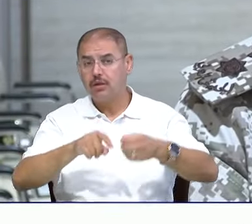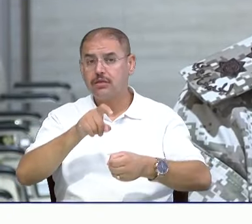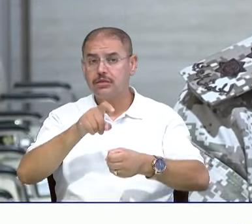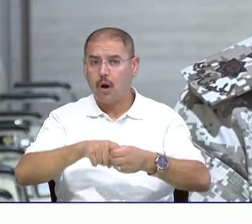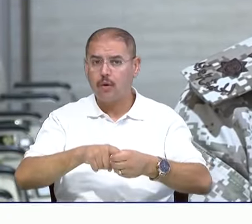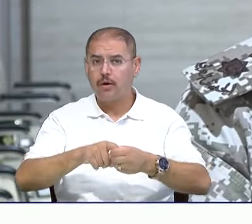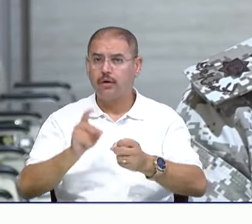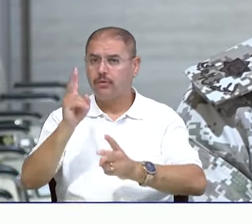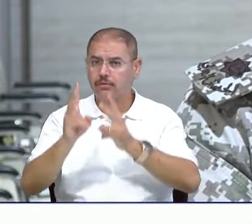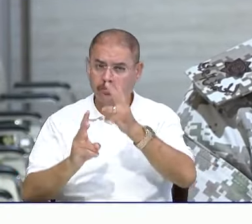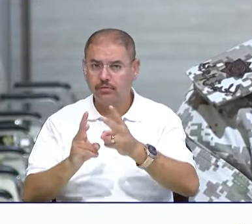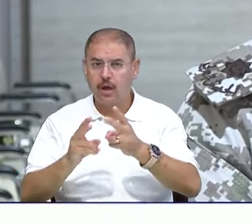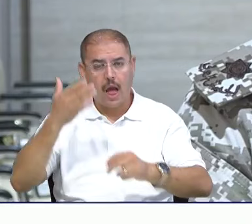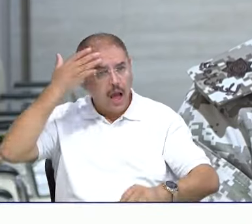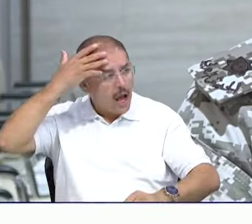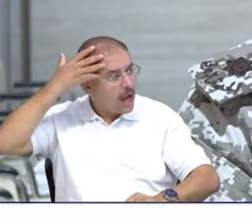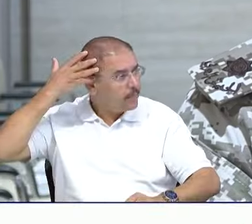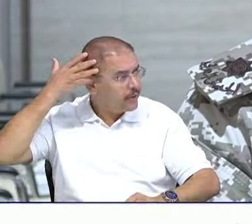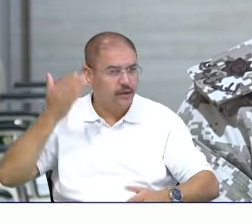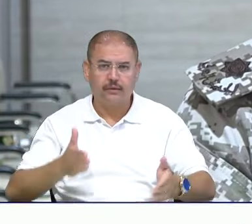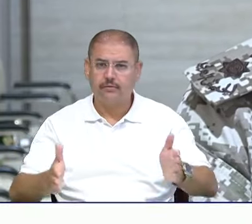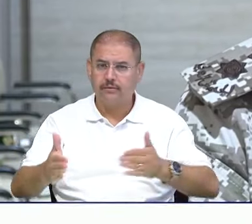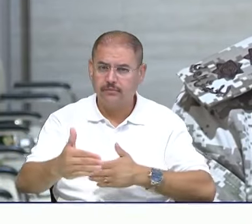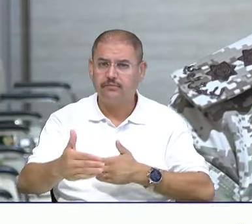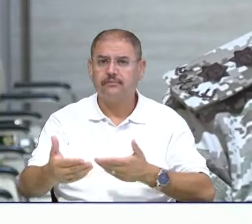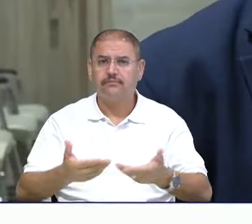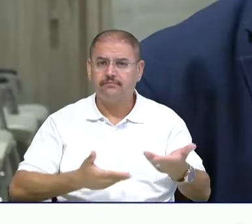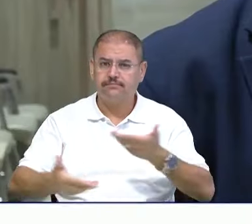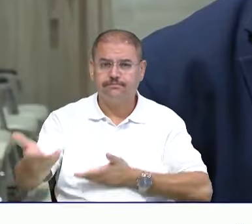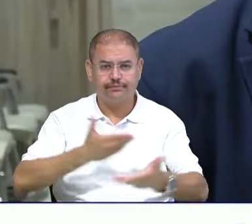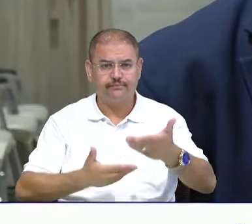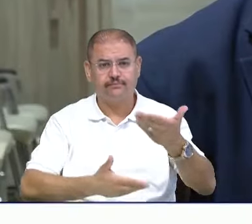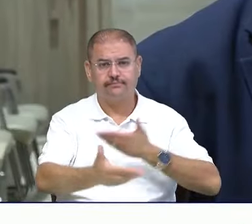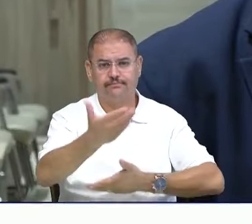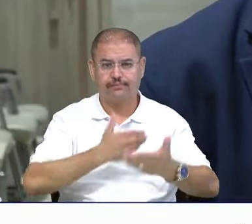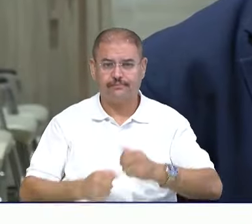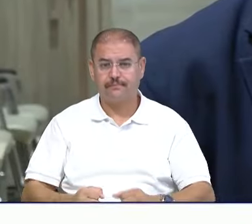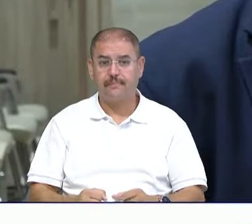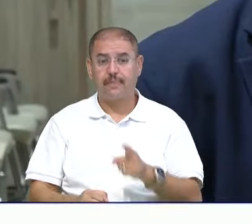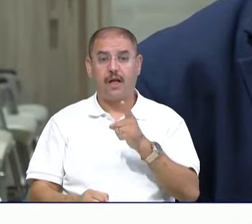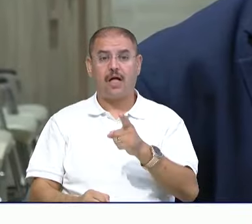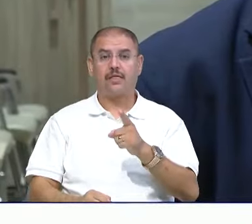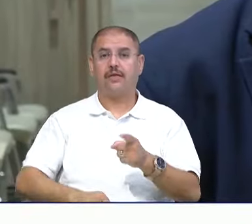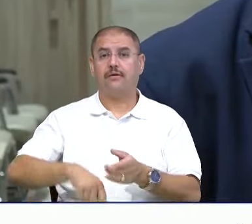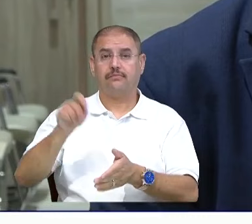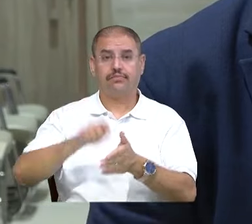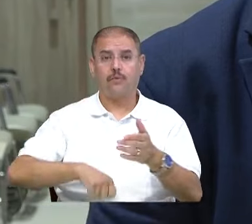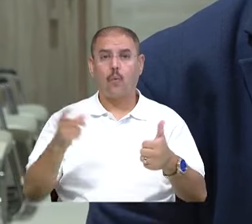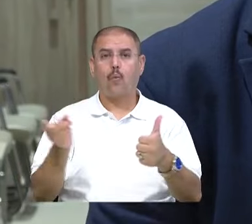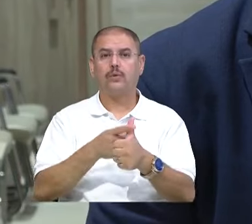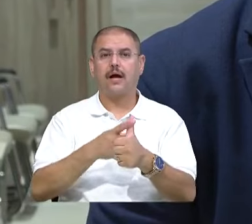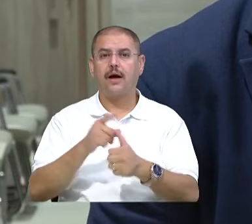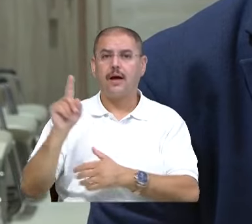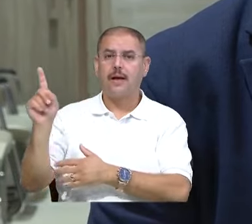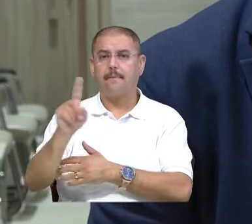مجال ورش العمل وتبادل الخبرات والدورات التدريبيه تاتي مذكره التفاهم التي تم توقيعها اليوم بين وزاره البيئه